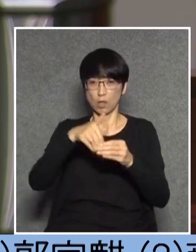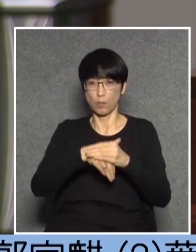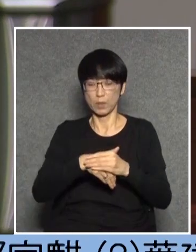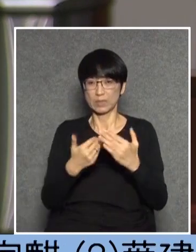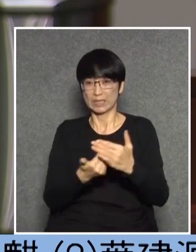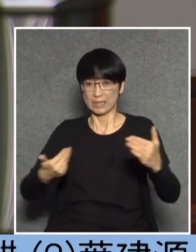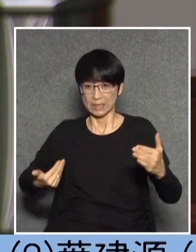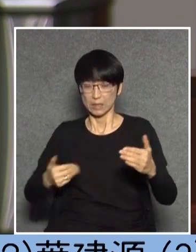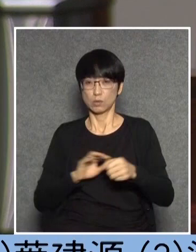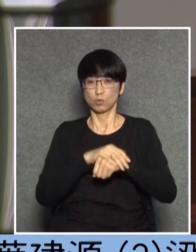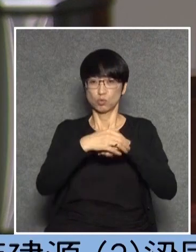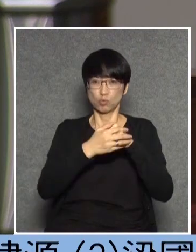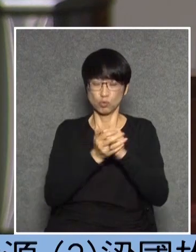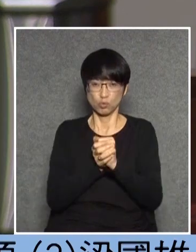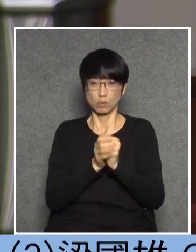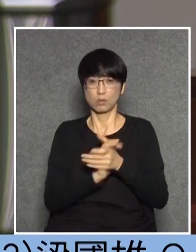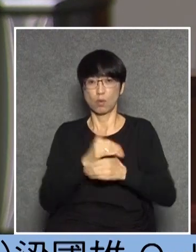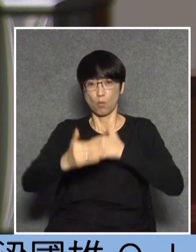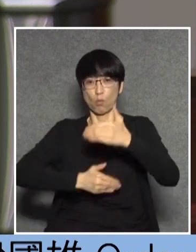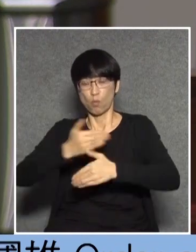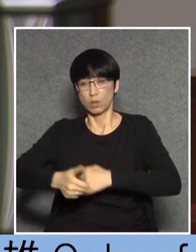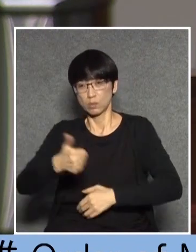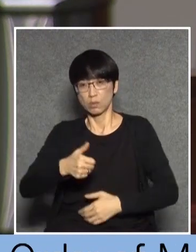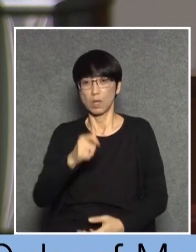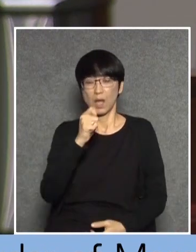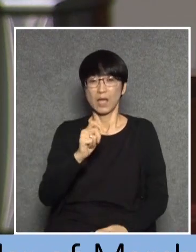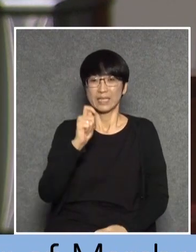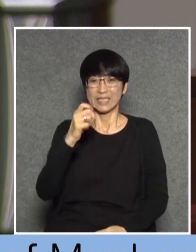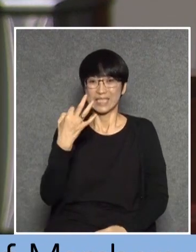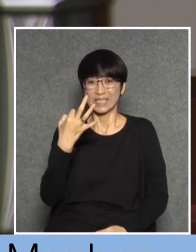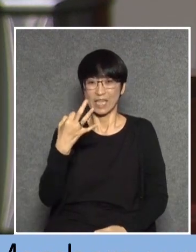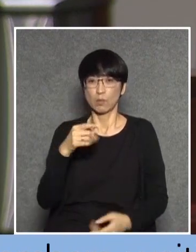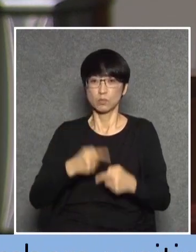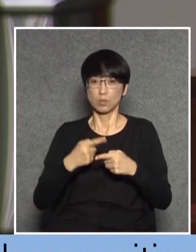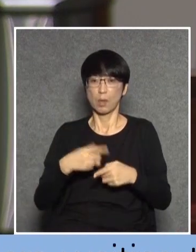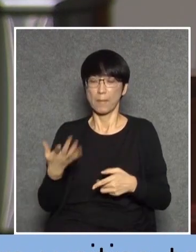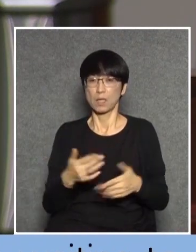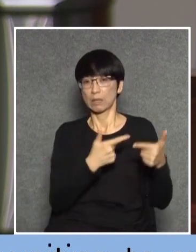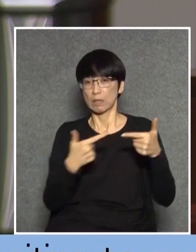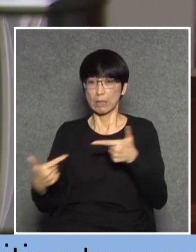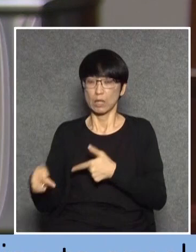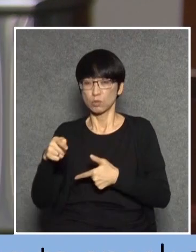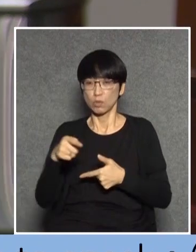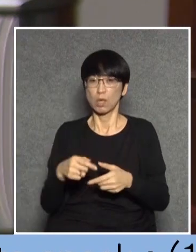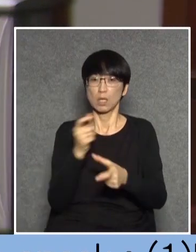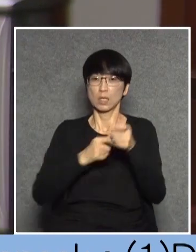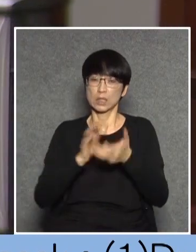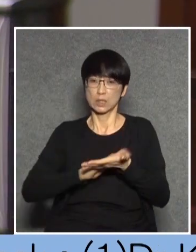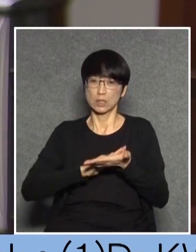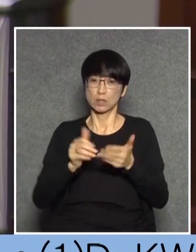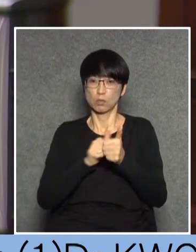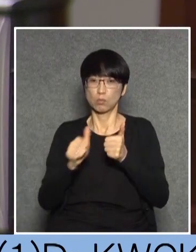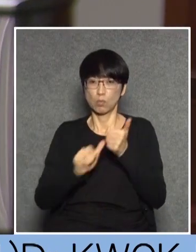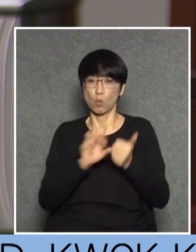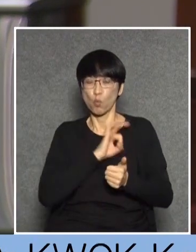界都没有所谓运作良好的 AT3 系统的实证记录，竟然你继续要向经济事务委员会在这里误导